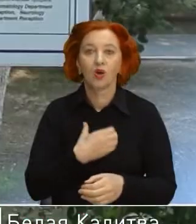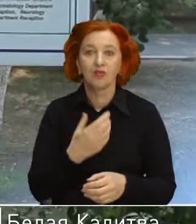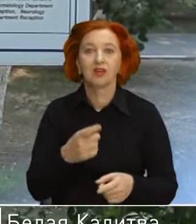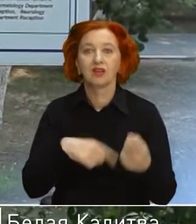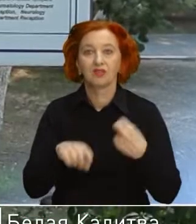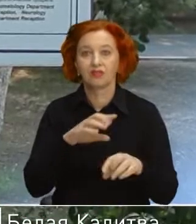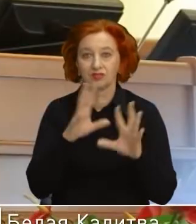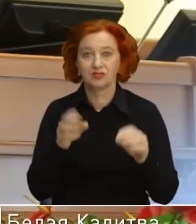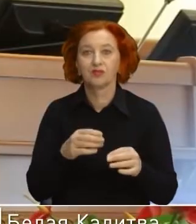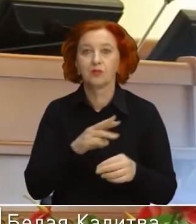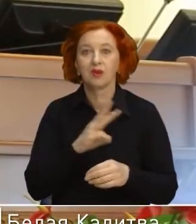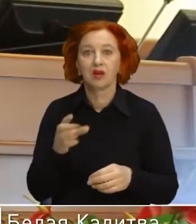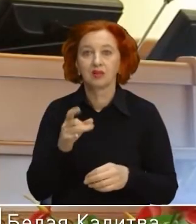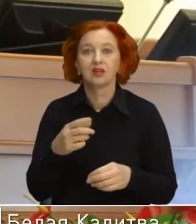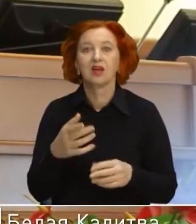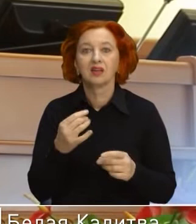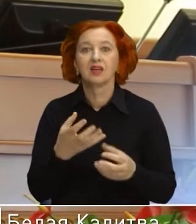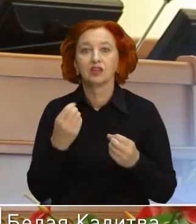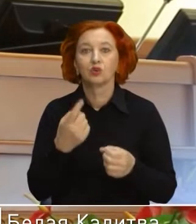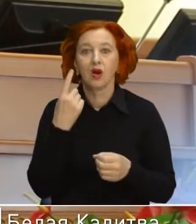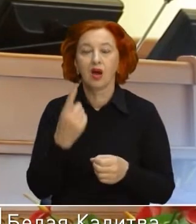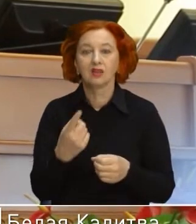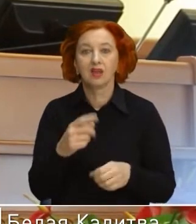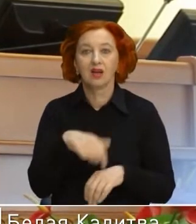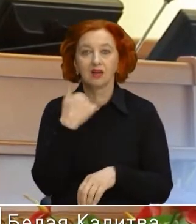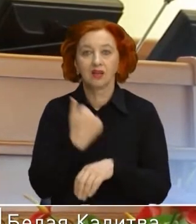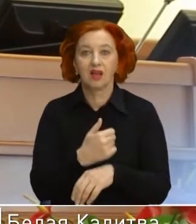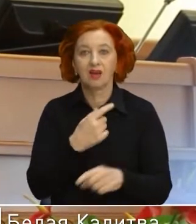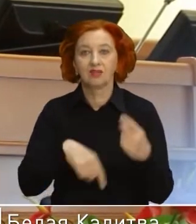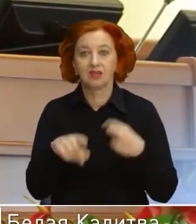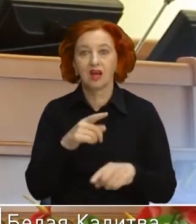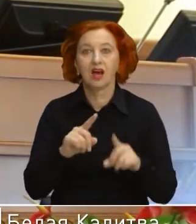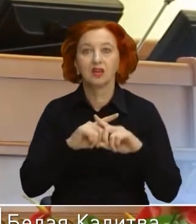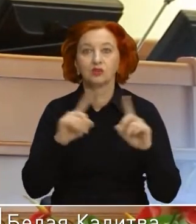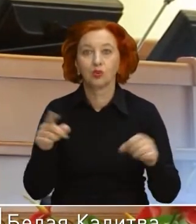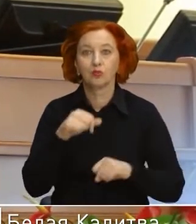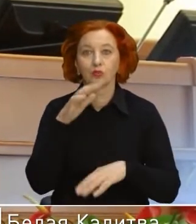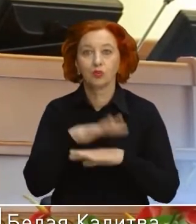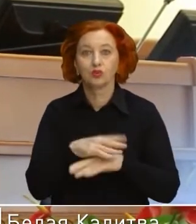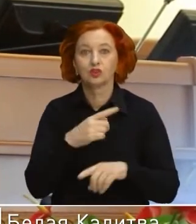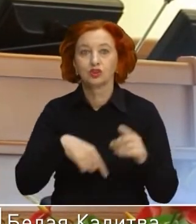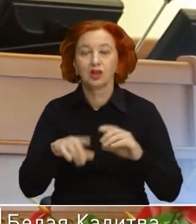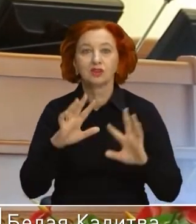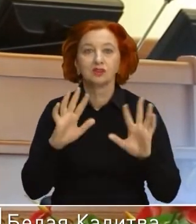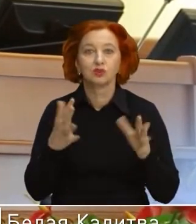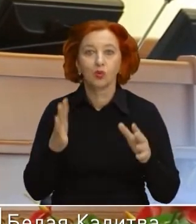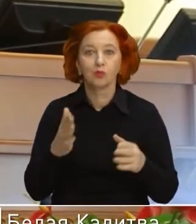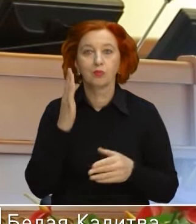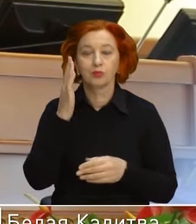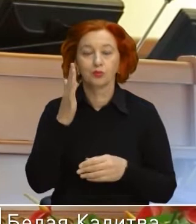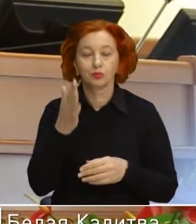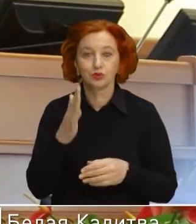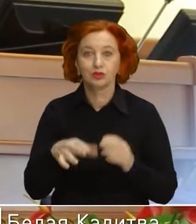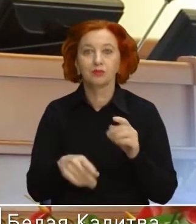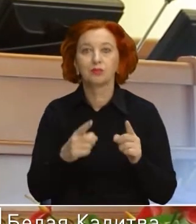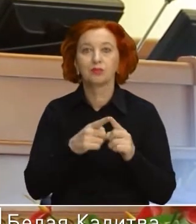рублей. Еще одна из главных особенностей бюджетного процесса в предстоящий трехлетний